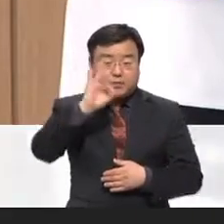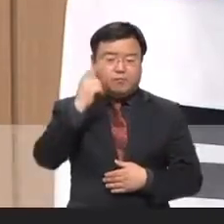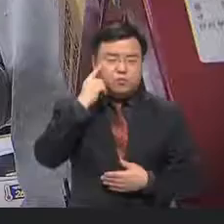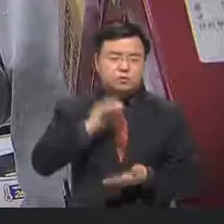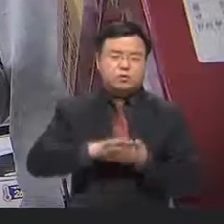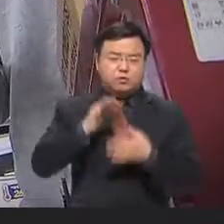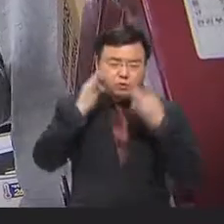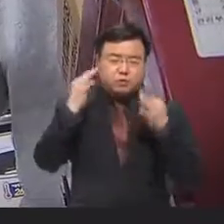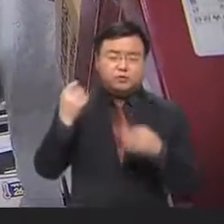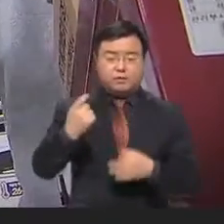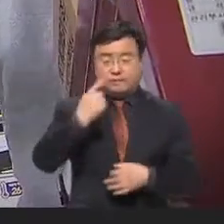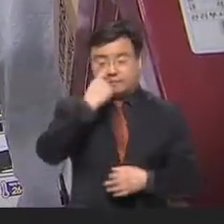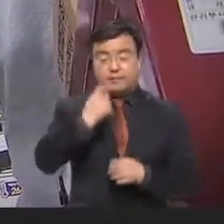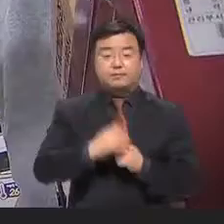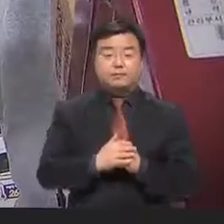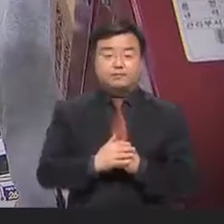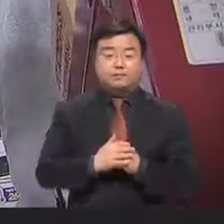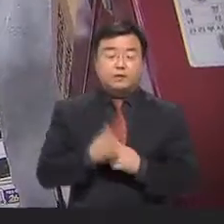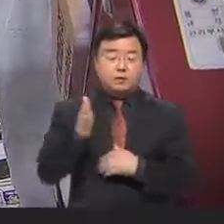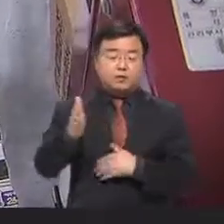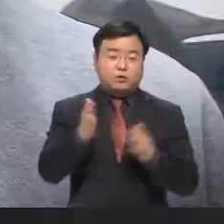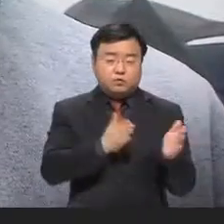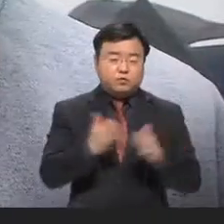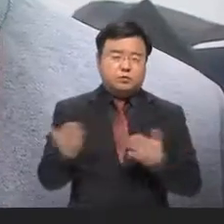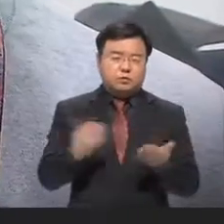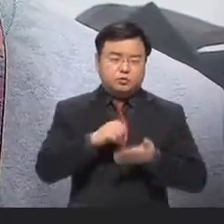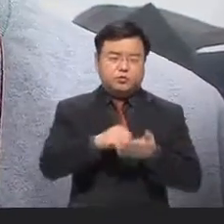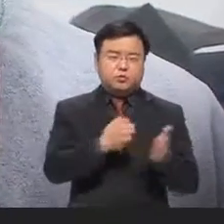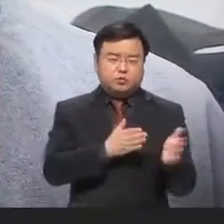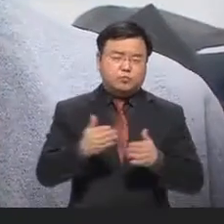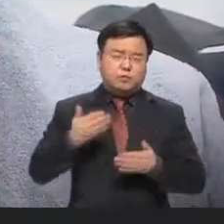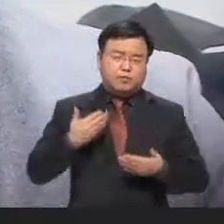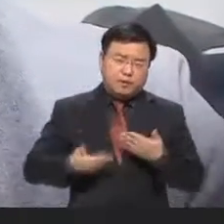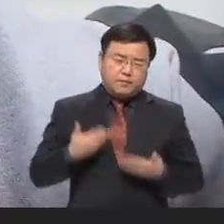되고 학과 공부와 취업 준비에 지친 대학 사회에